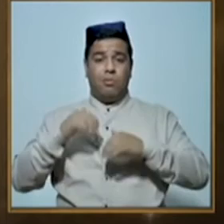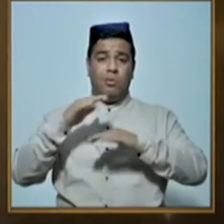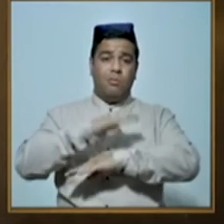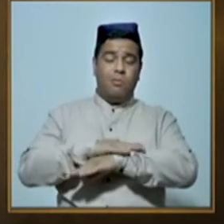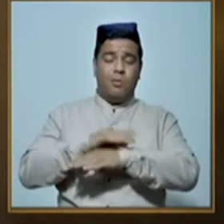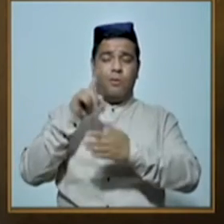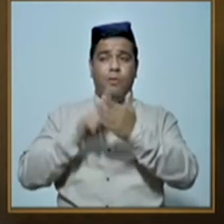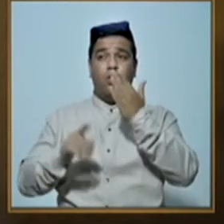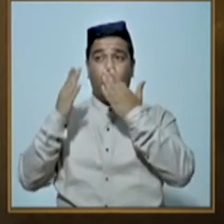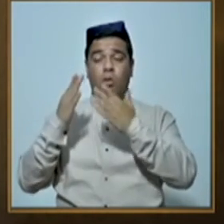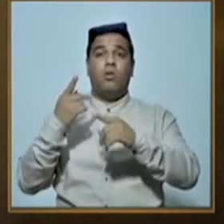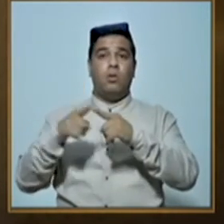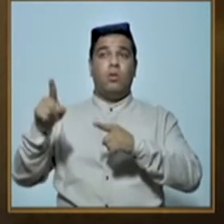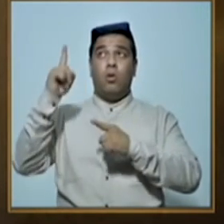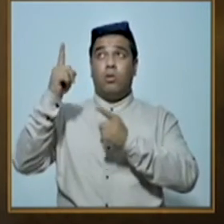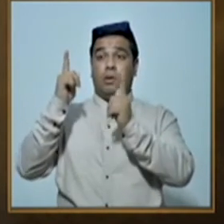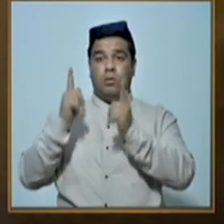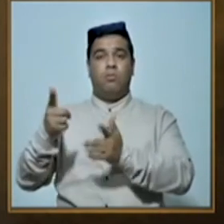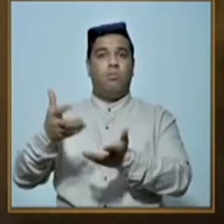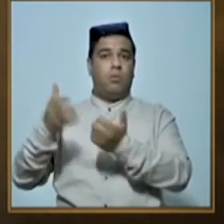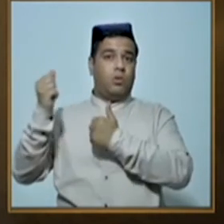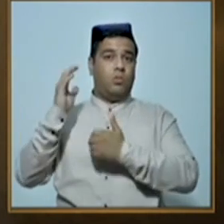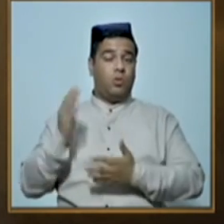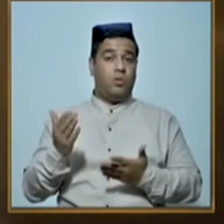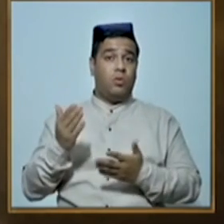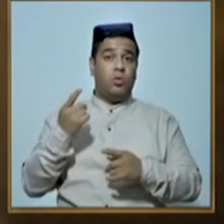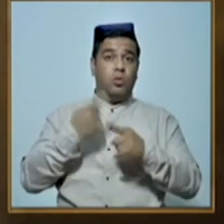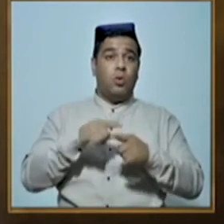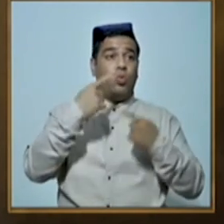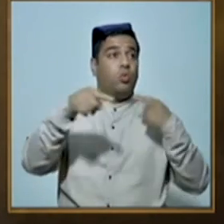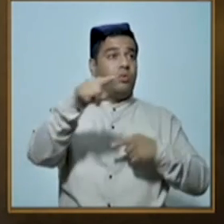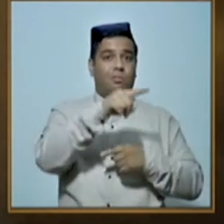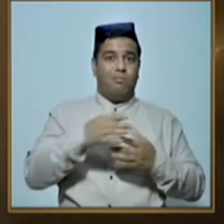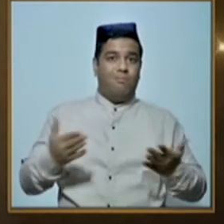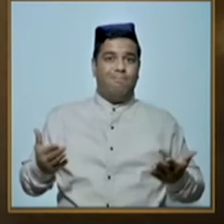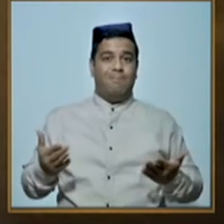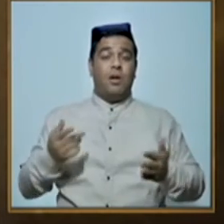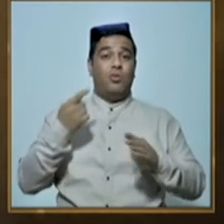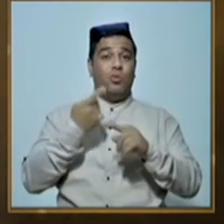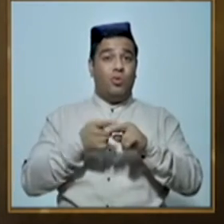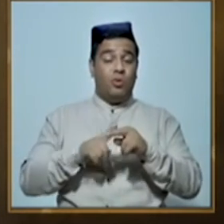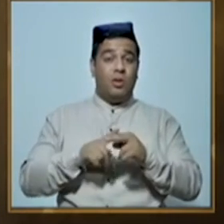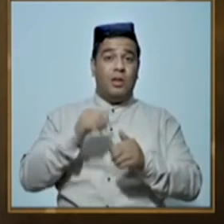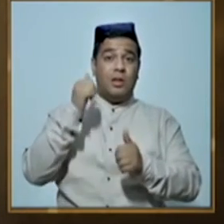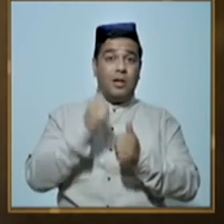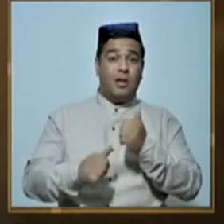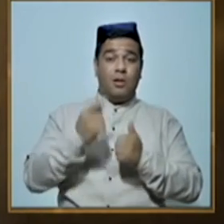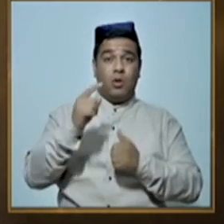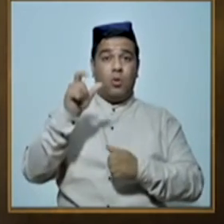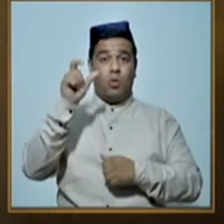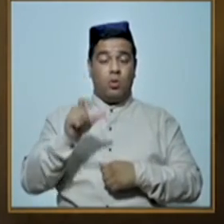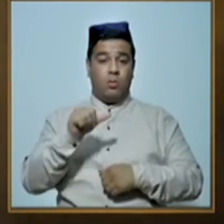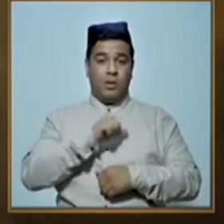unda? Hech narsaga qodirat yetmaydi. Mumkin emas. Shuning uchun har bir odam